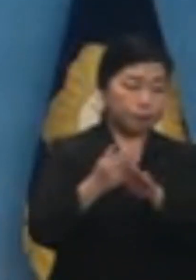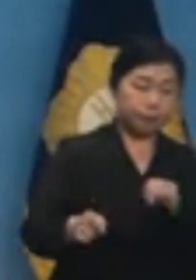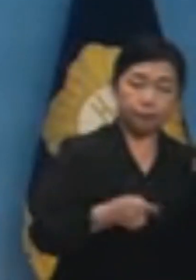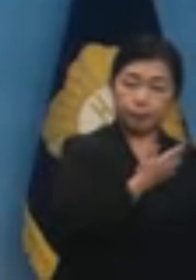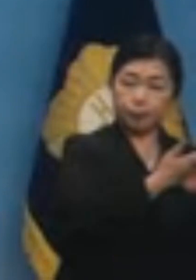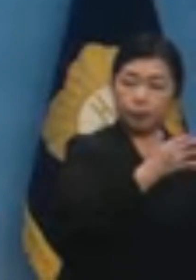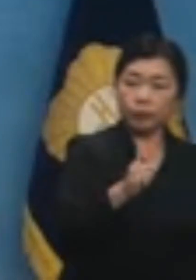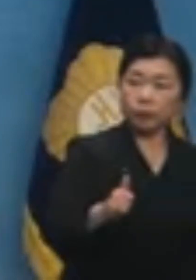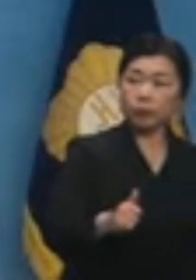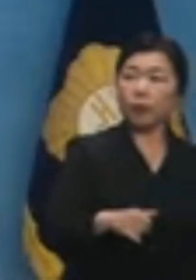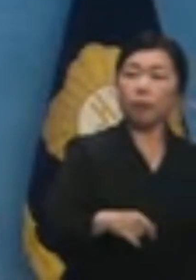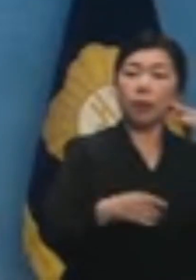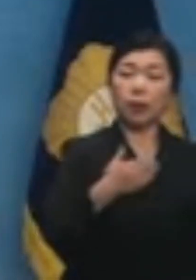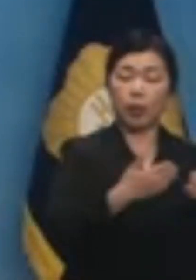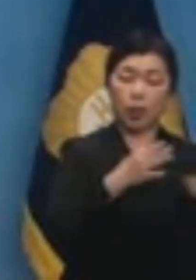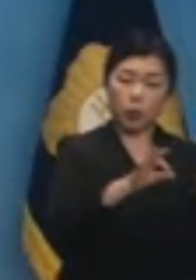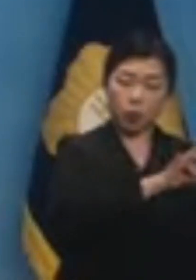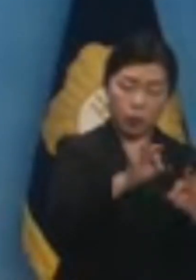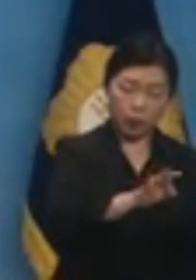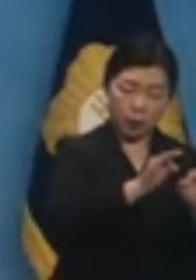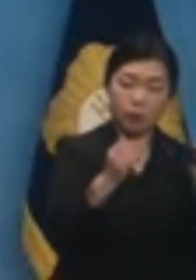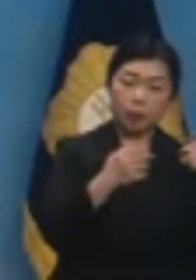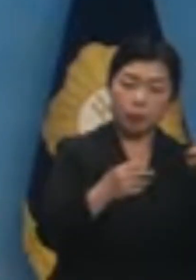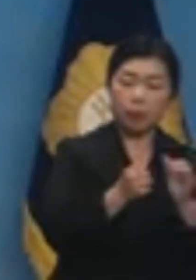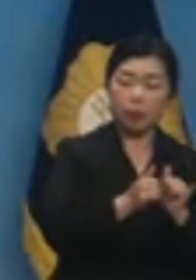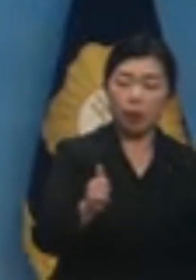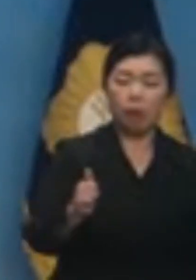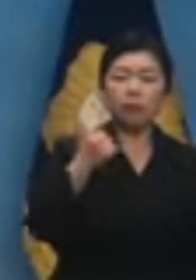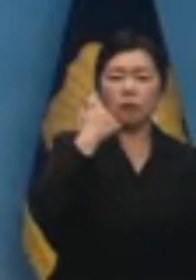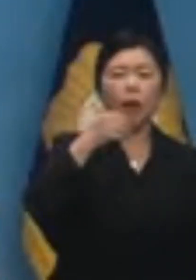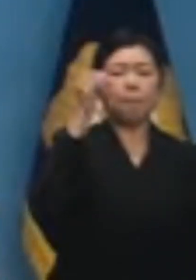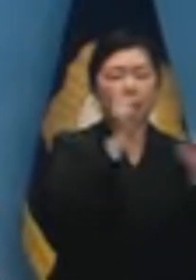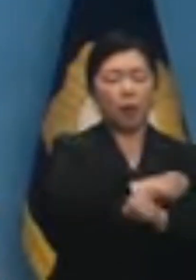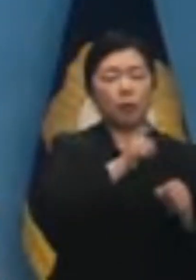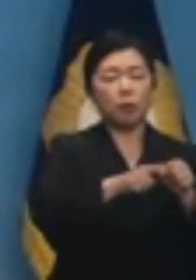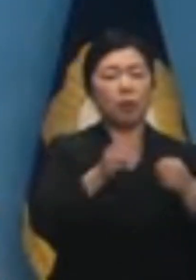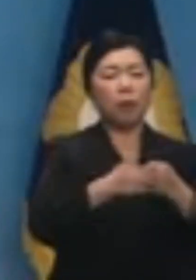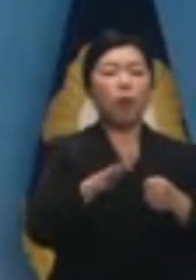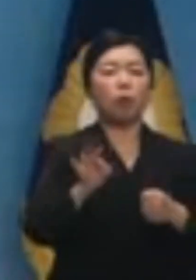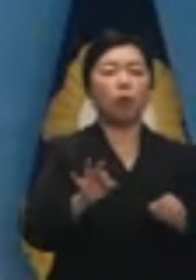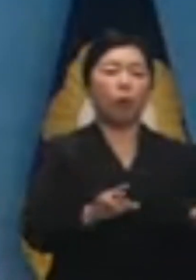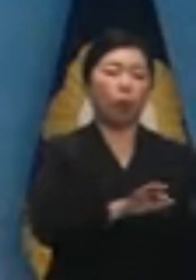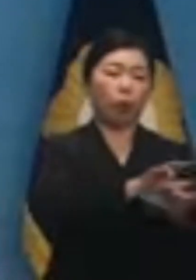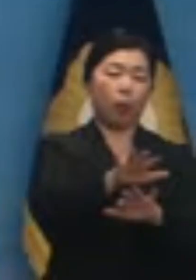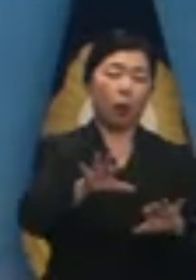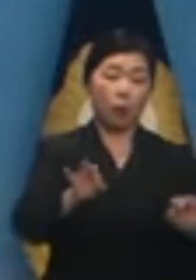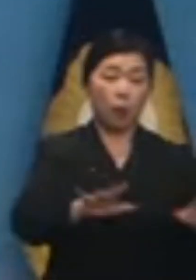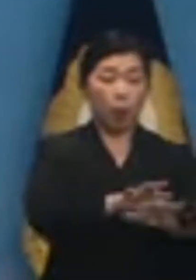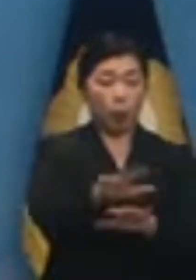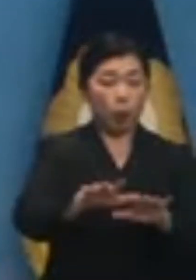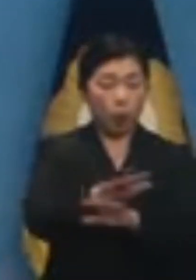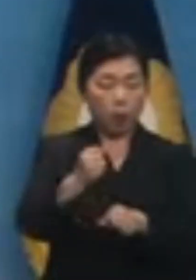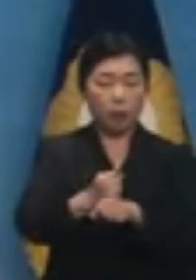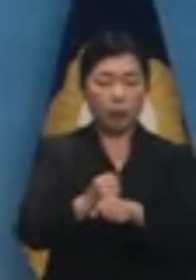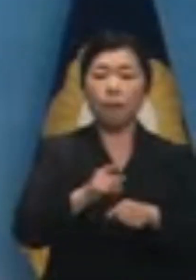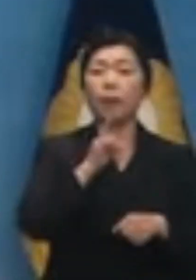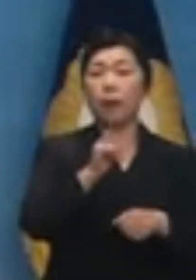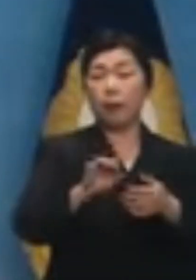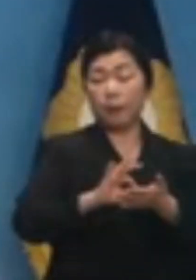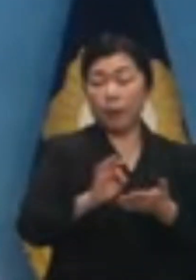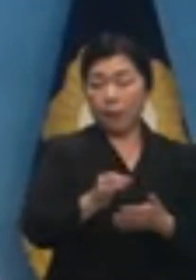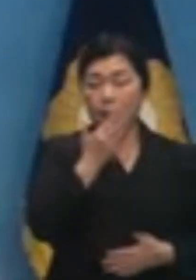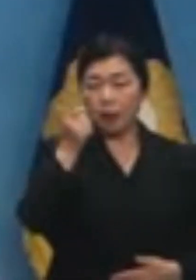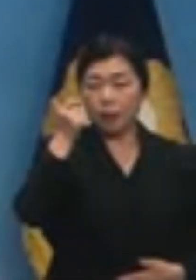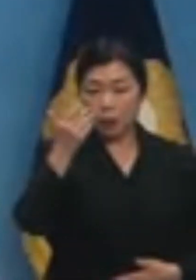한쪽이 누군가 망하는 거를 전제로 해 가지고 돈이 드는 거 이런 개념을 지금 경제학으로 얘기할 수